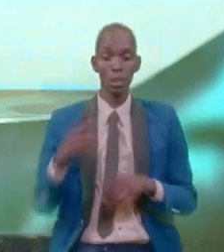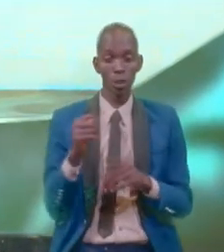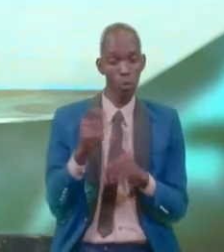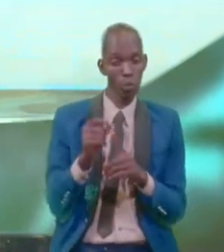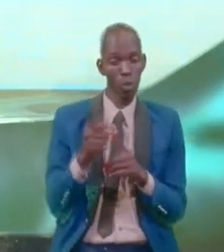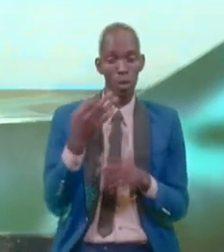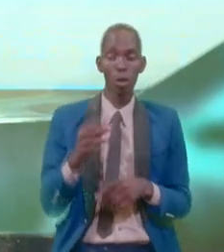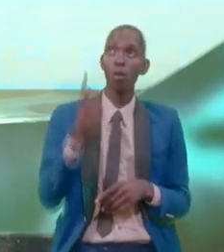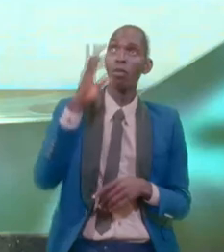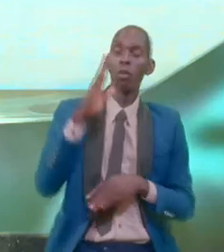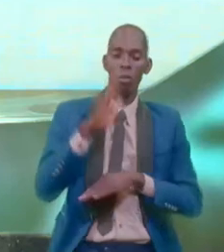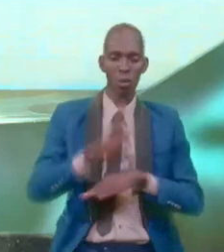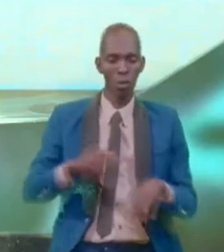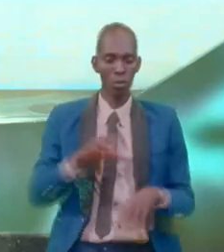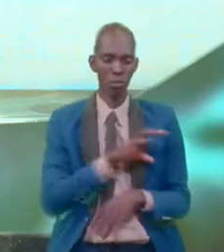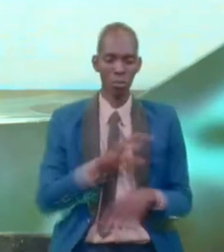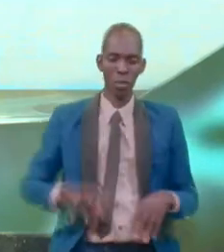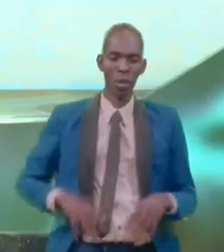la part de Dieu l'a appelé